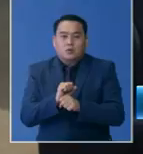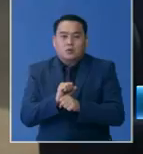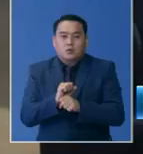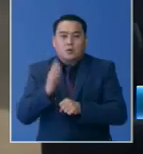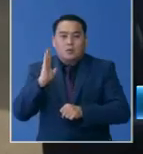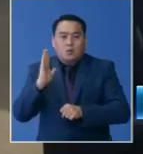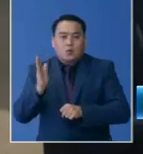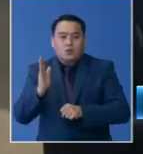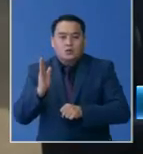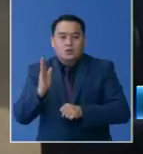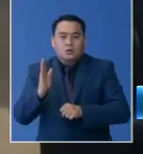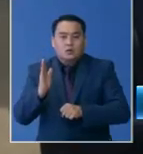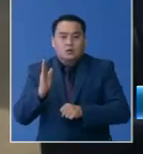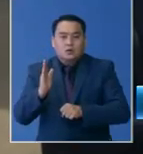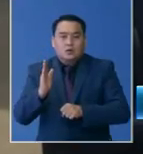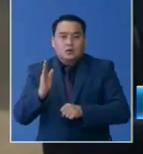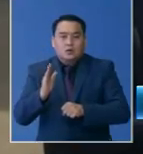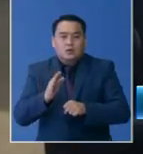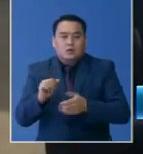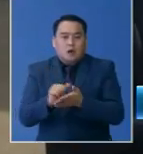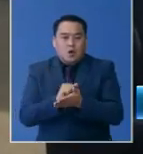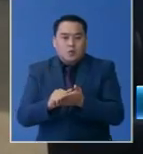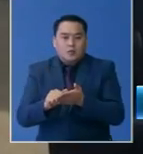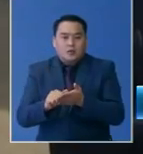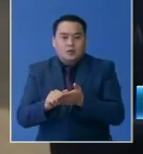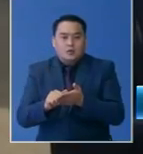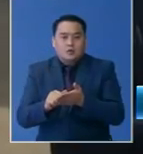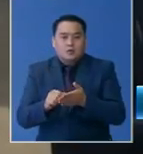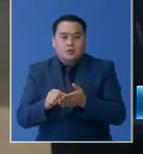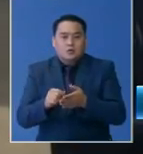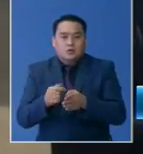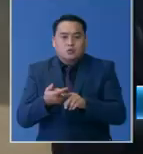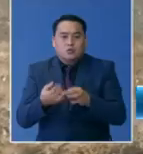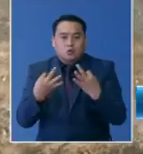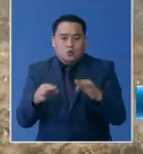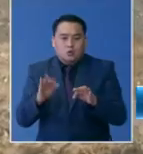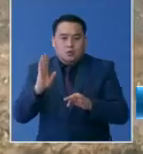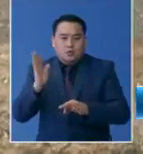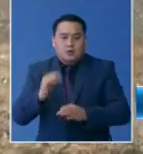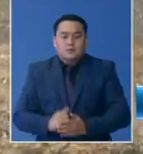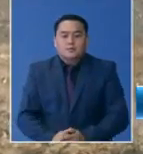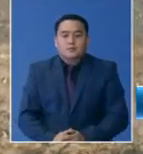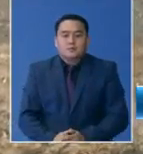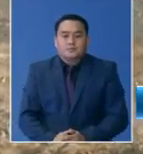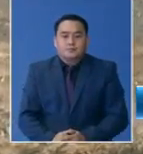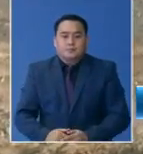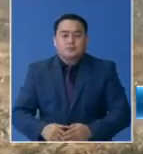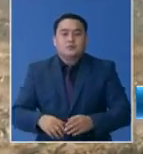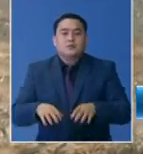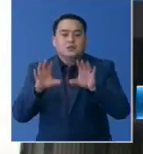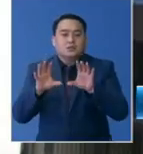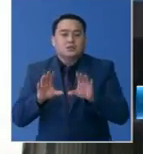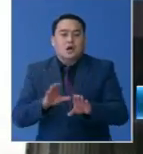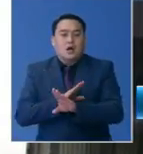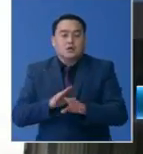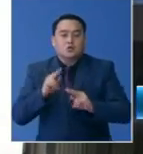келешекте мунун бүтүн сметтик кушаттарын дайындаган кезде сол кезде гана уруксат берилет. Жол жағалауында заңды белшесінен басып